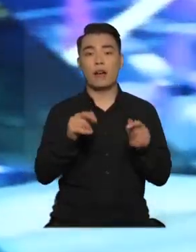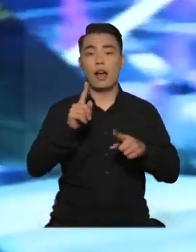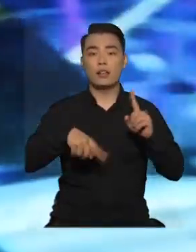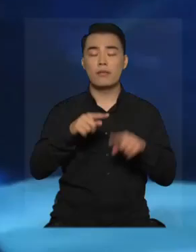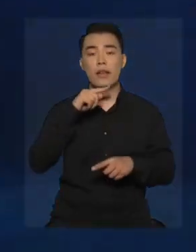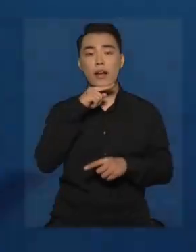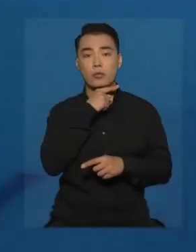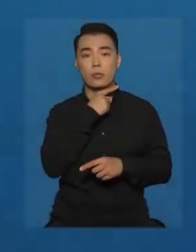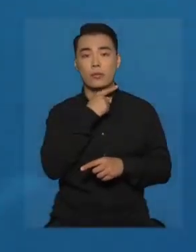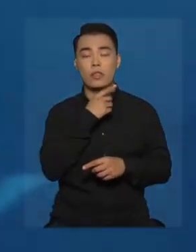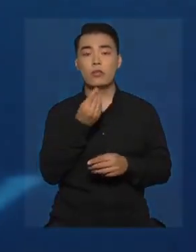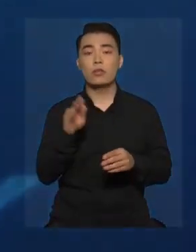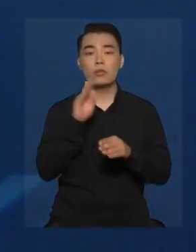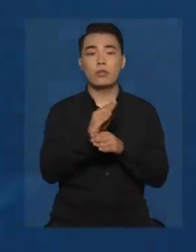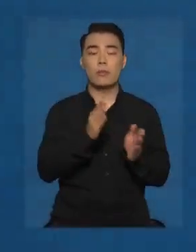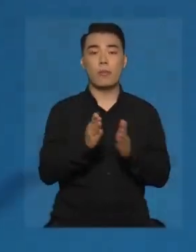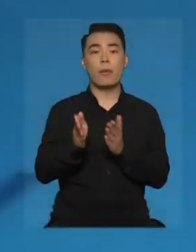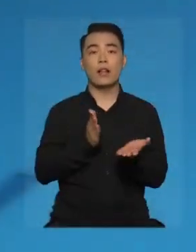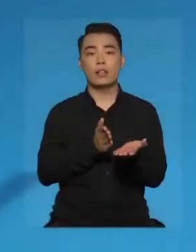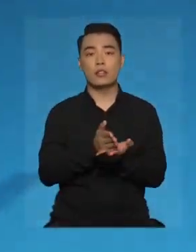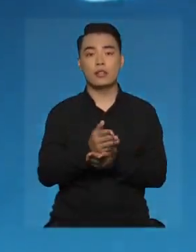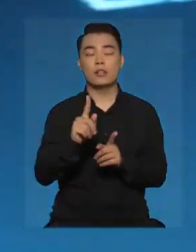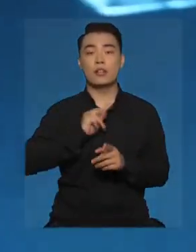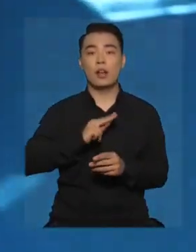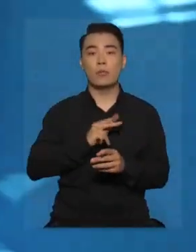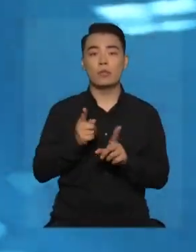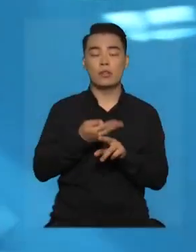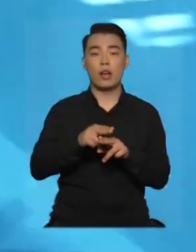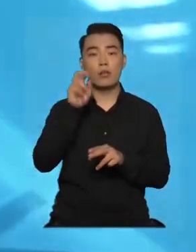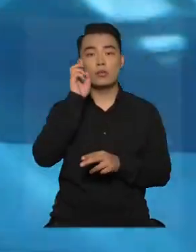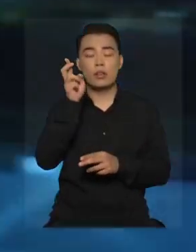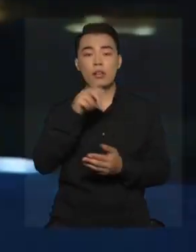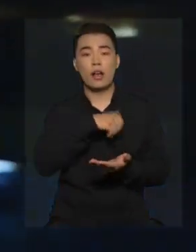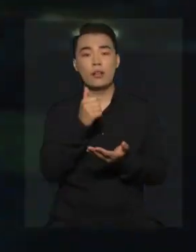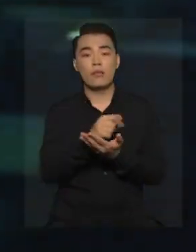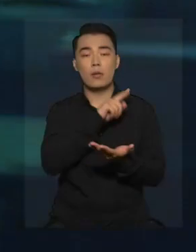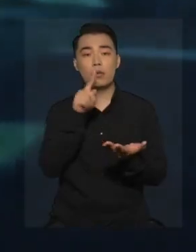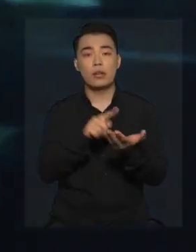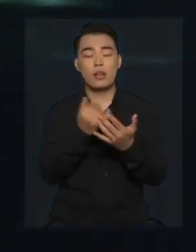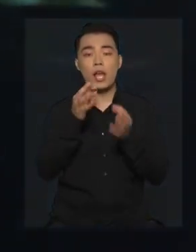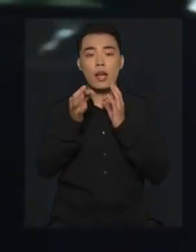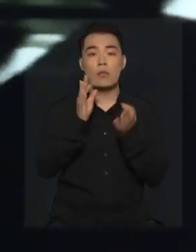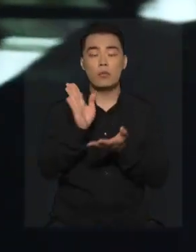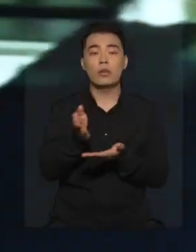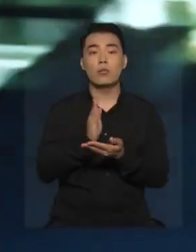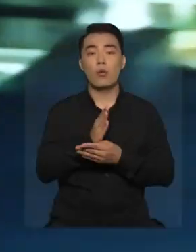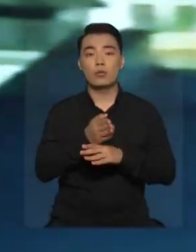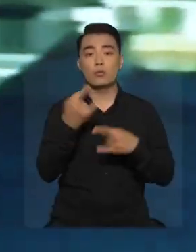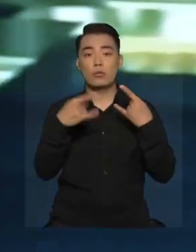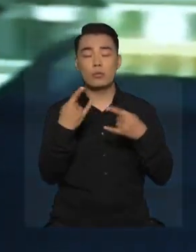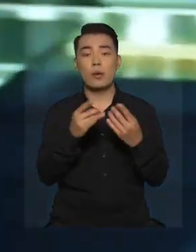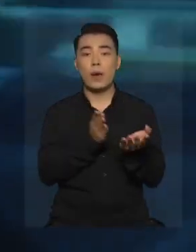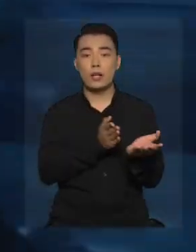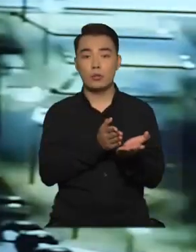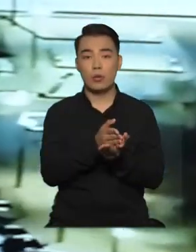отечественной экономики, а также ход политических преобразований в стране. Главные вопросы повестки обсудим сейчас с гостем студии,